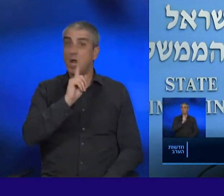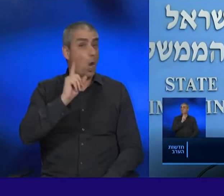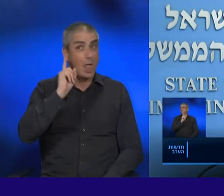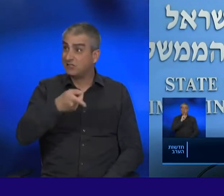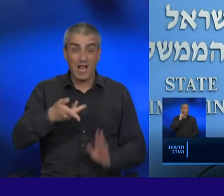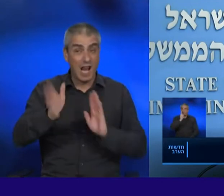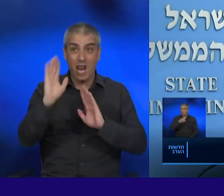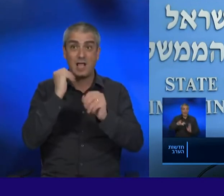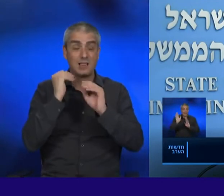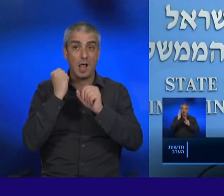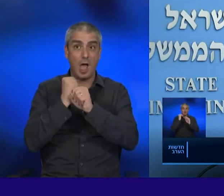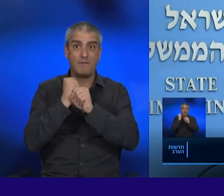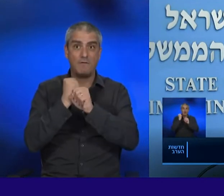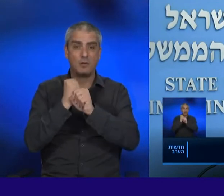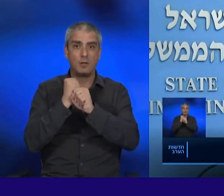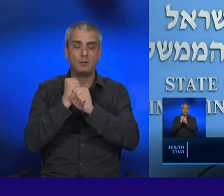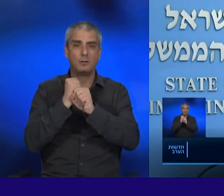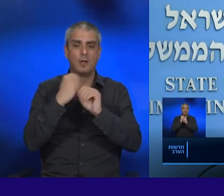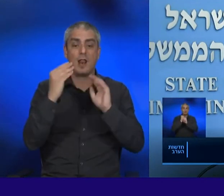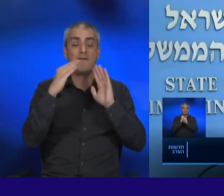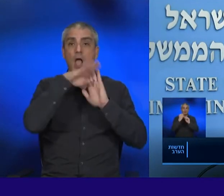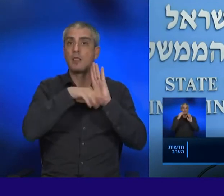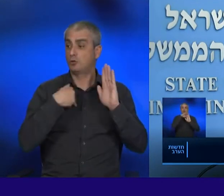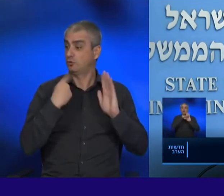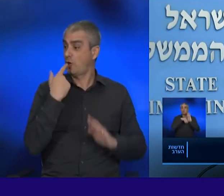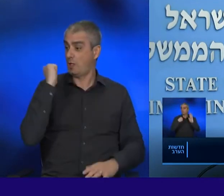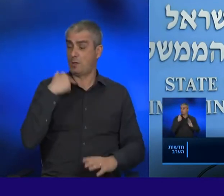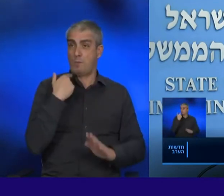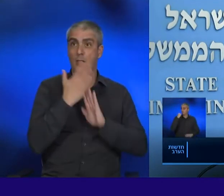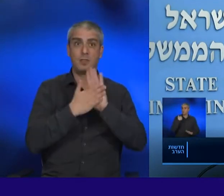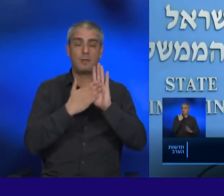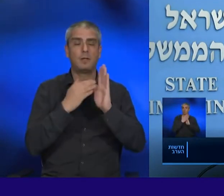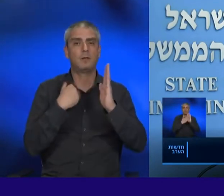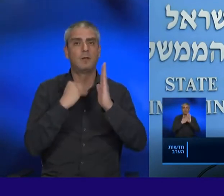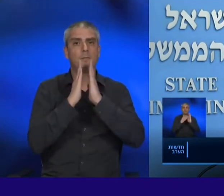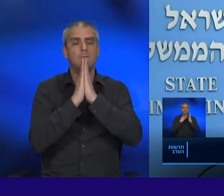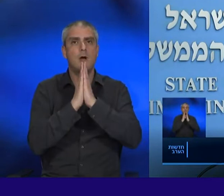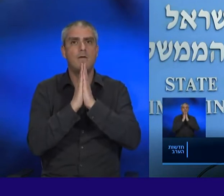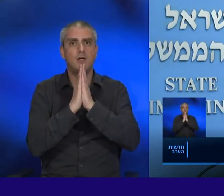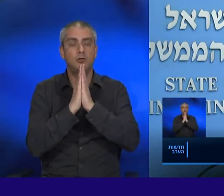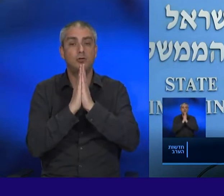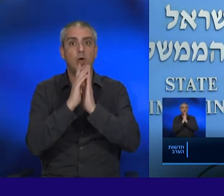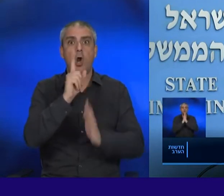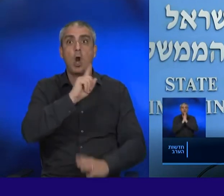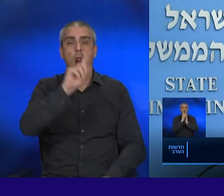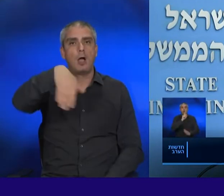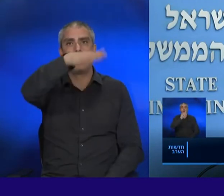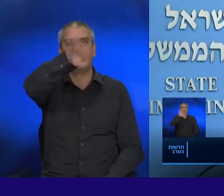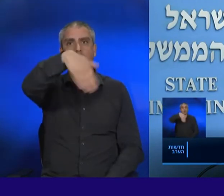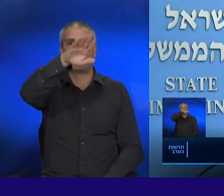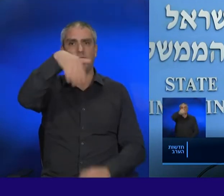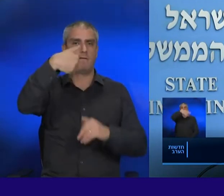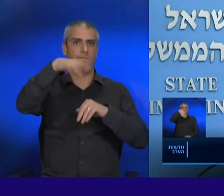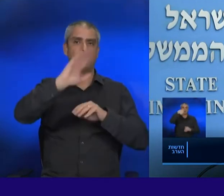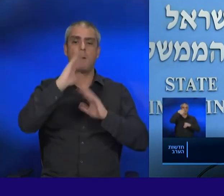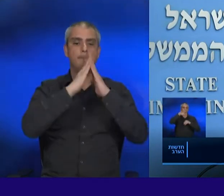צריך לצאת לעבודה, לפי הנחיות שנתנו אתמול, אני מבקש ממנו שלא יצא מהבית